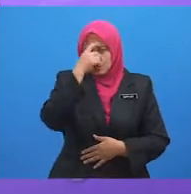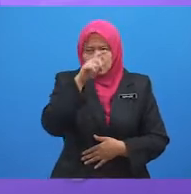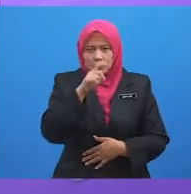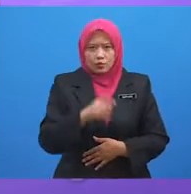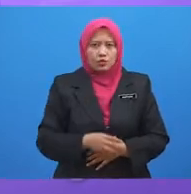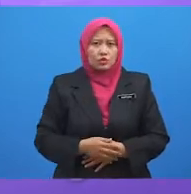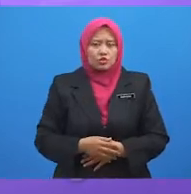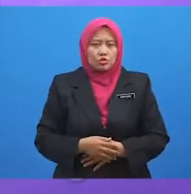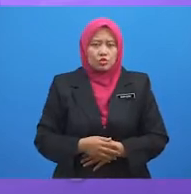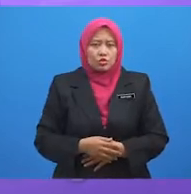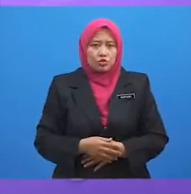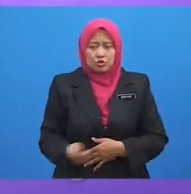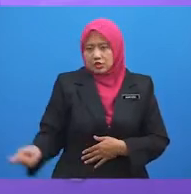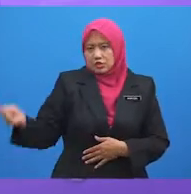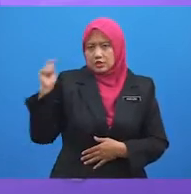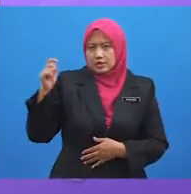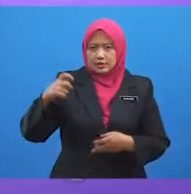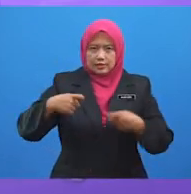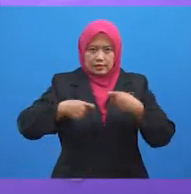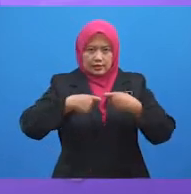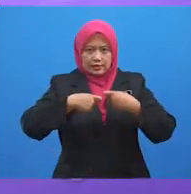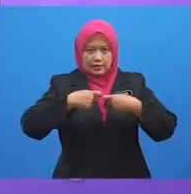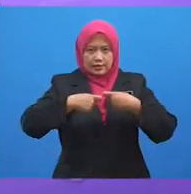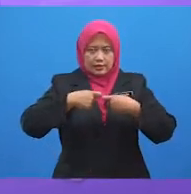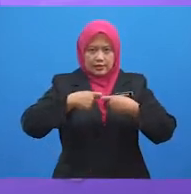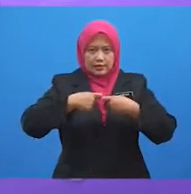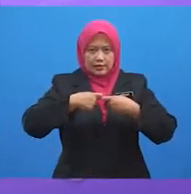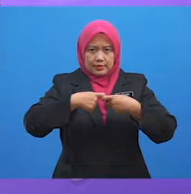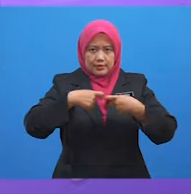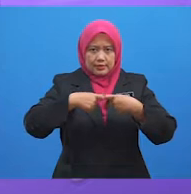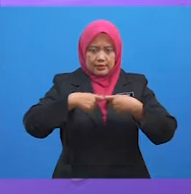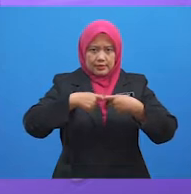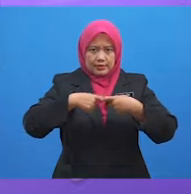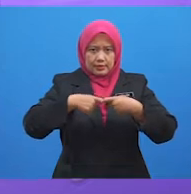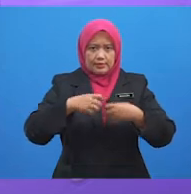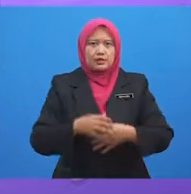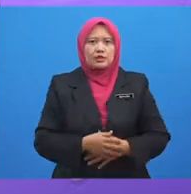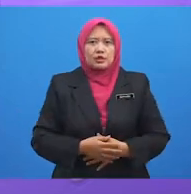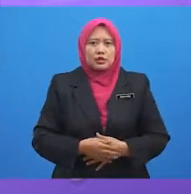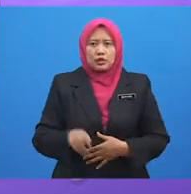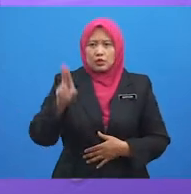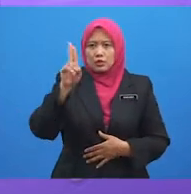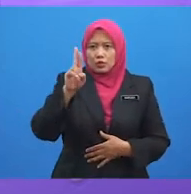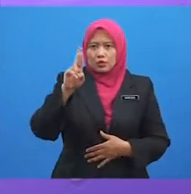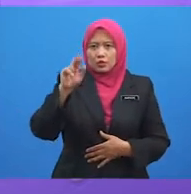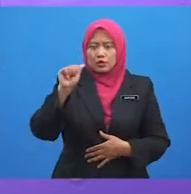235 digunakan untuk menjana tenaga elektrik di reaktor